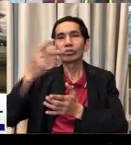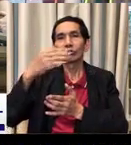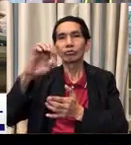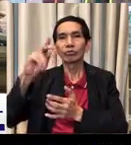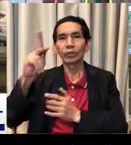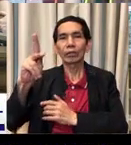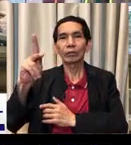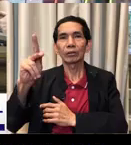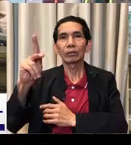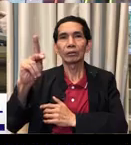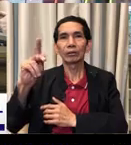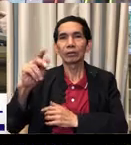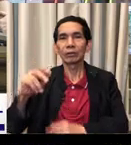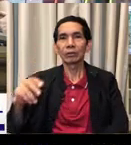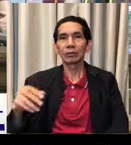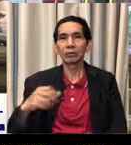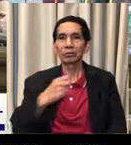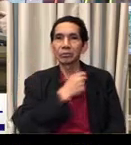Tawarin niyo ako, mayor.